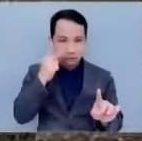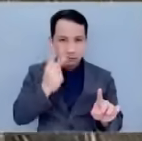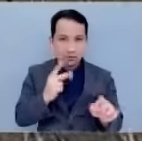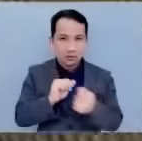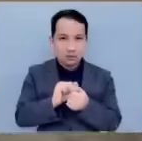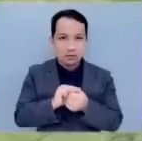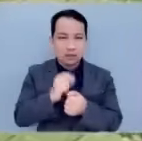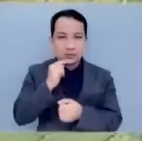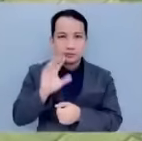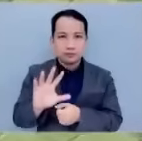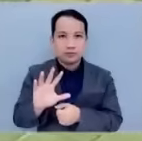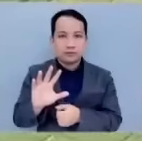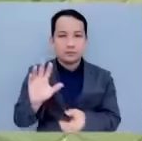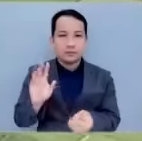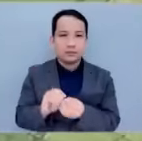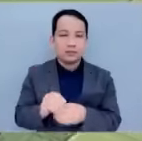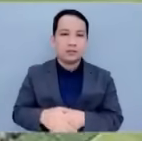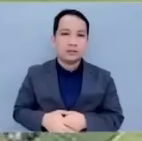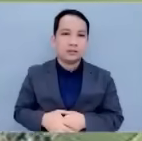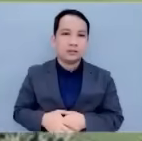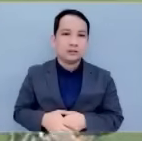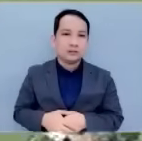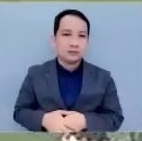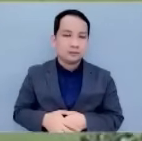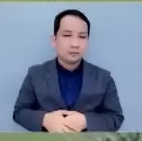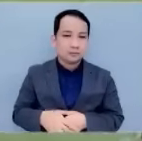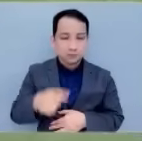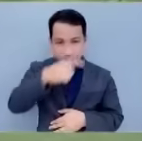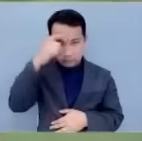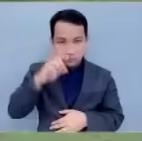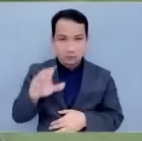News 5. Ang mga tuyong taniman sa